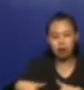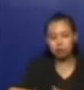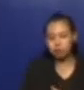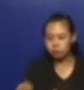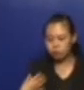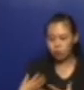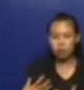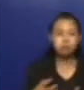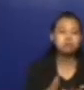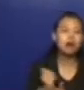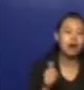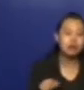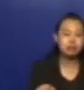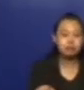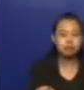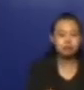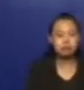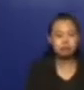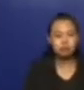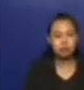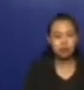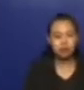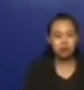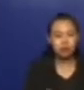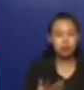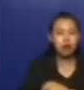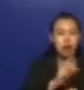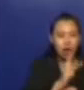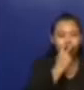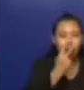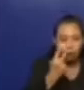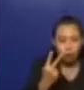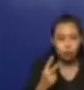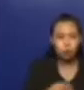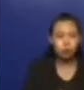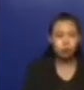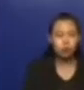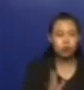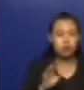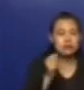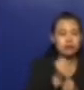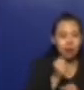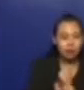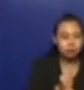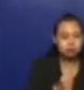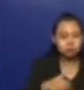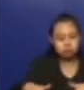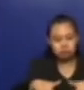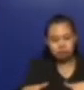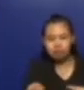ยท่านประธานก็เห็นอยู่ในวันนั้นว่าบรรยากาศของการทำประชามติเป็นยังไง